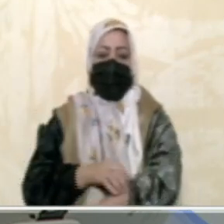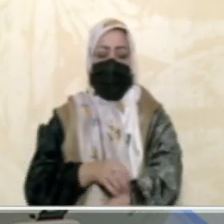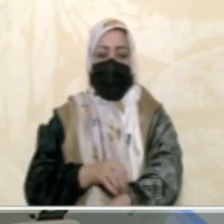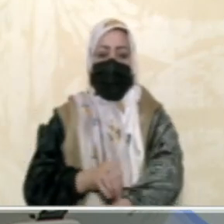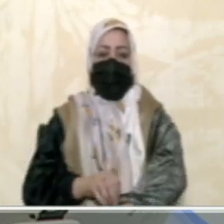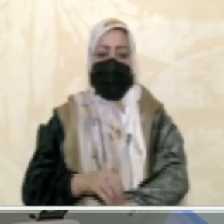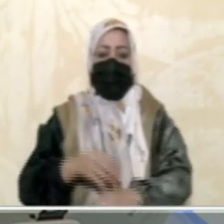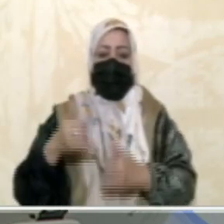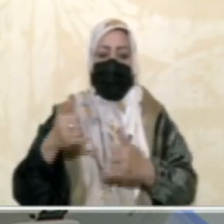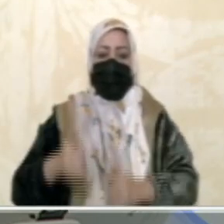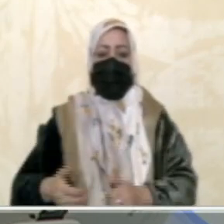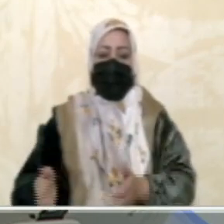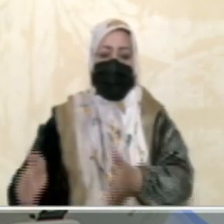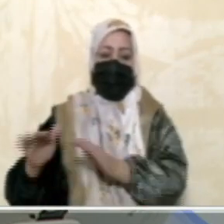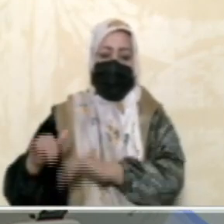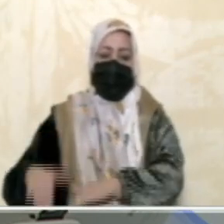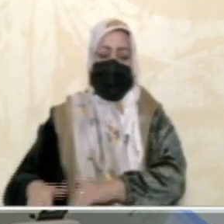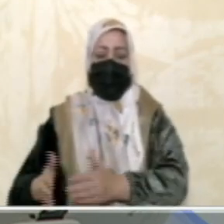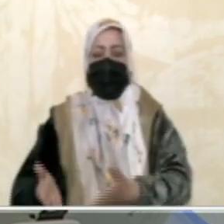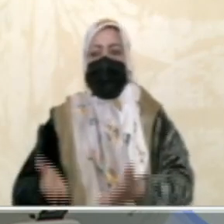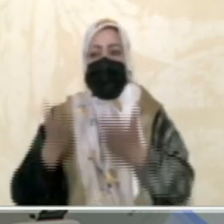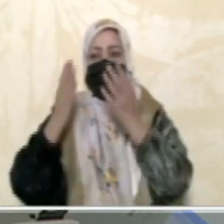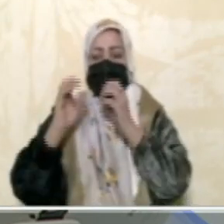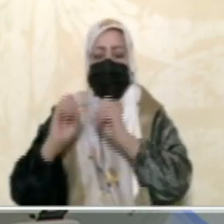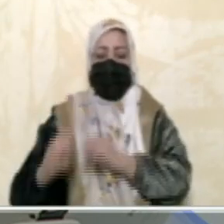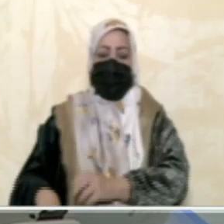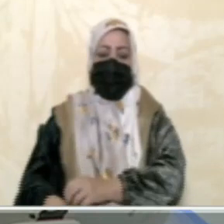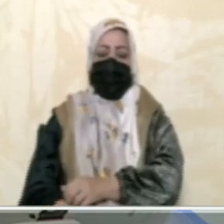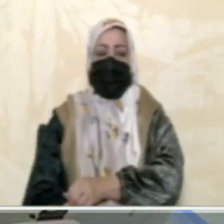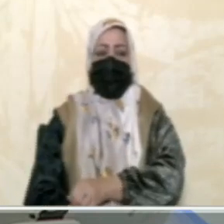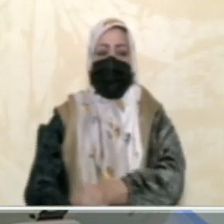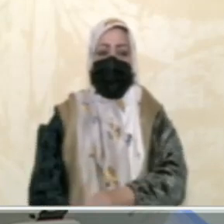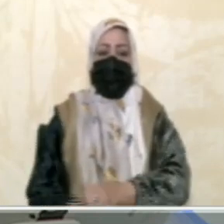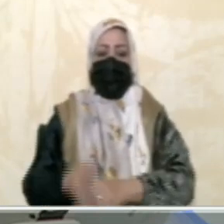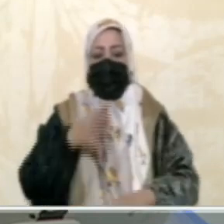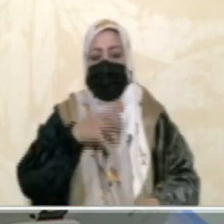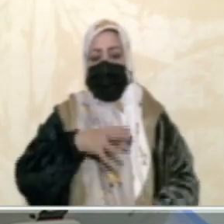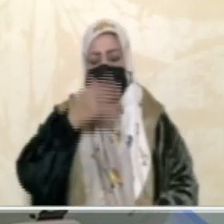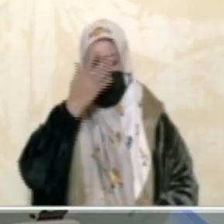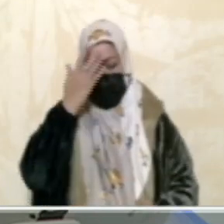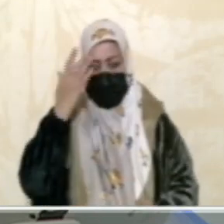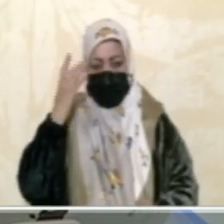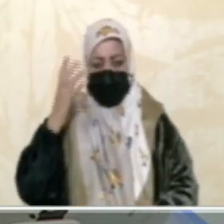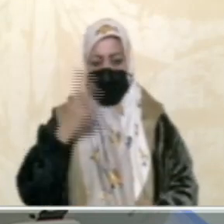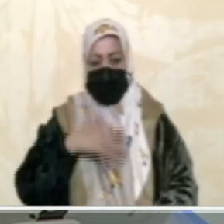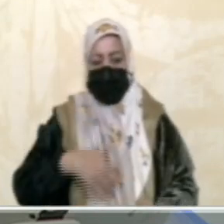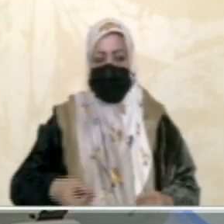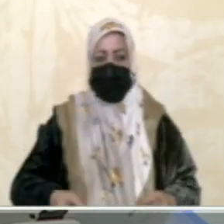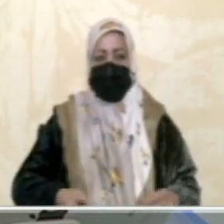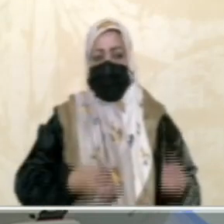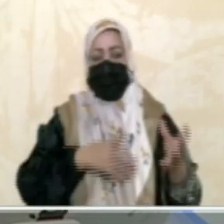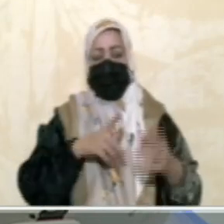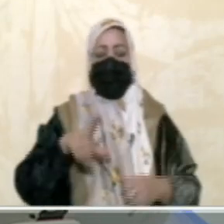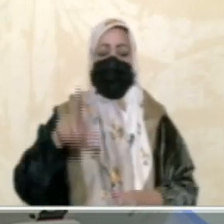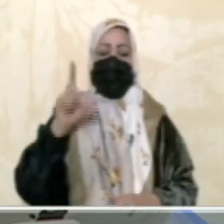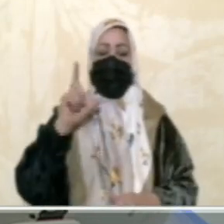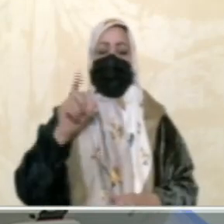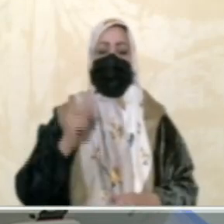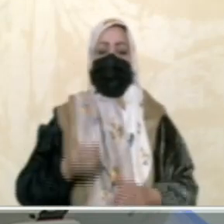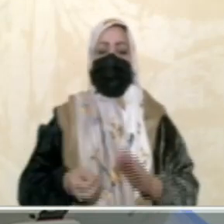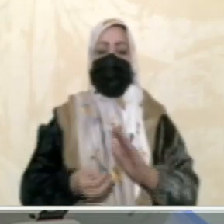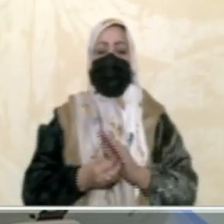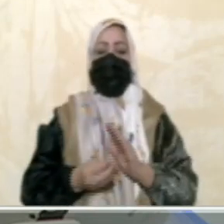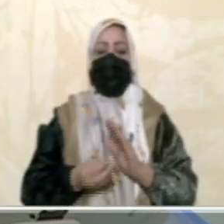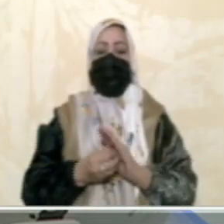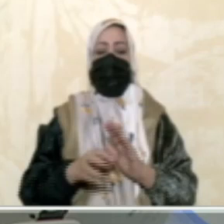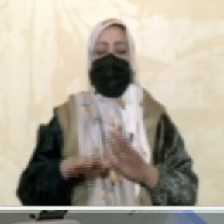محمد الفيتوري رحمه الله هو احد خريجي الجامعه الاسلاميه جامعه